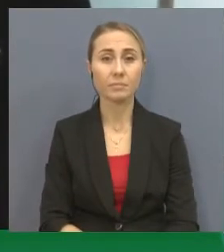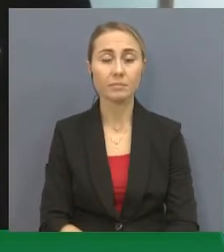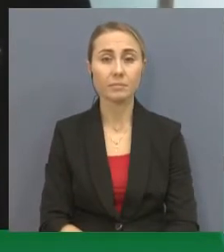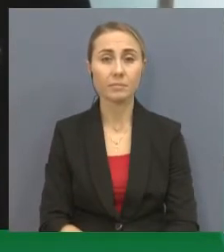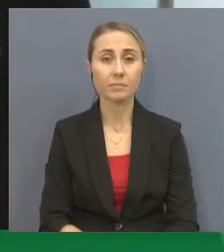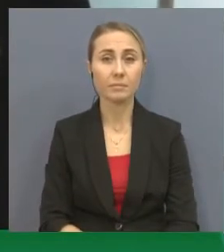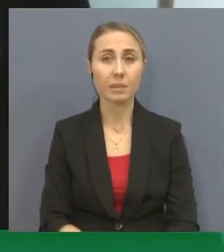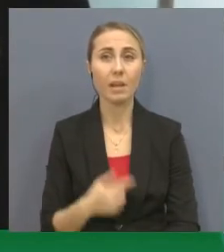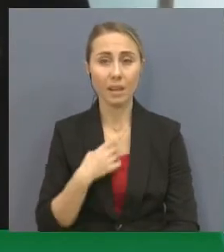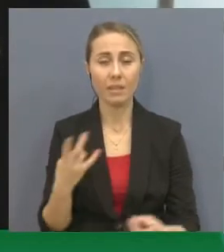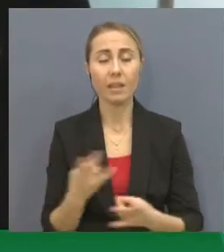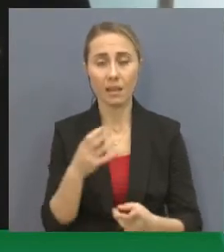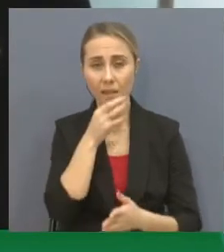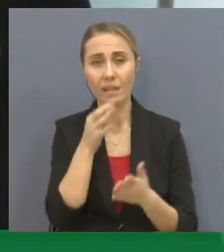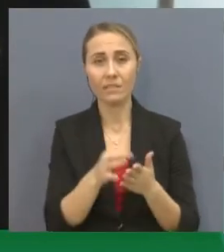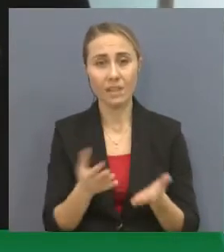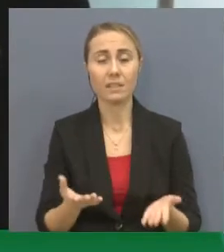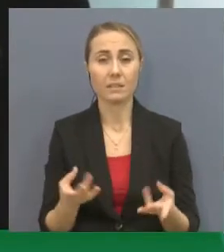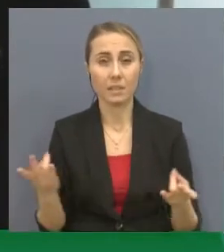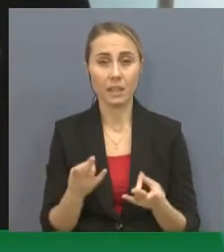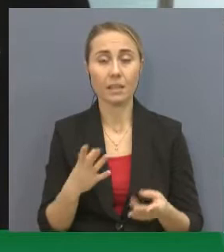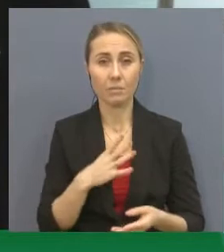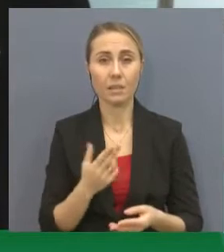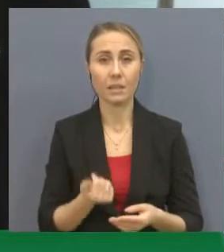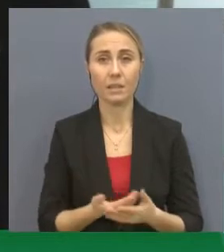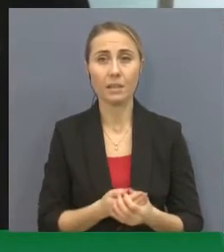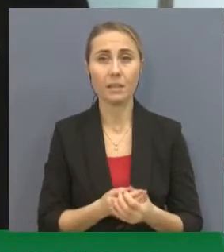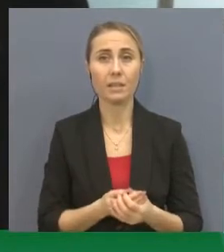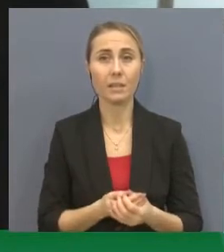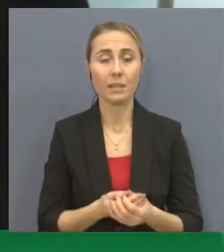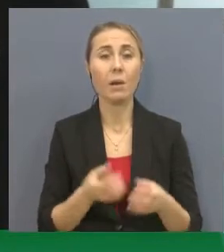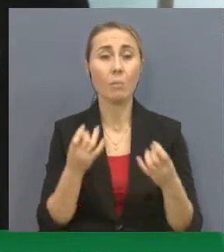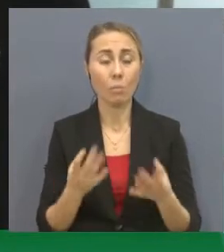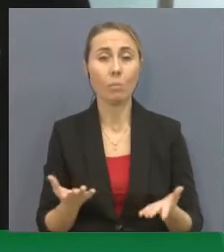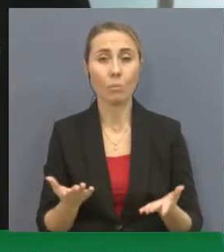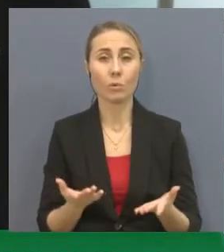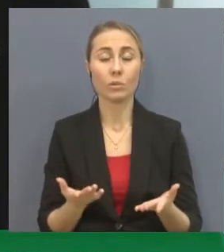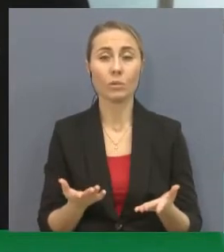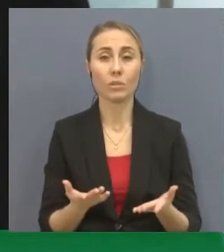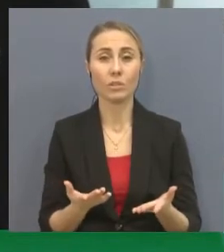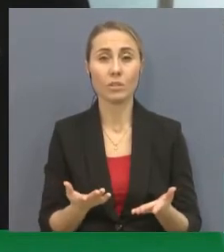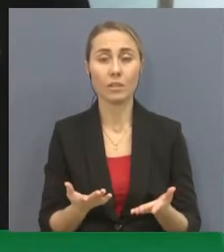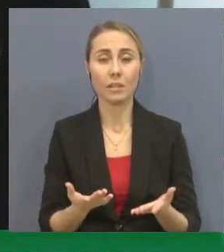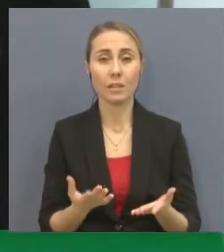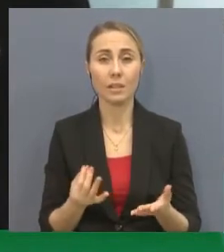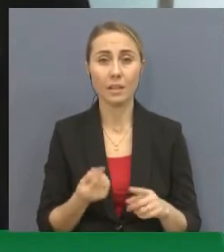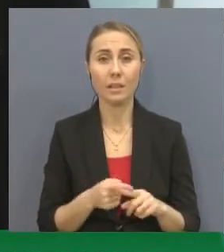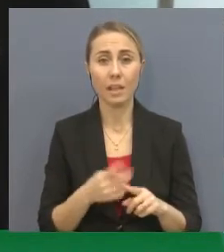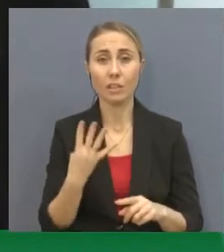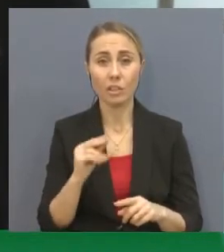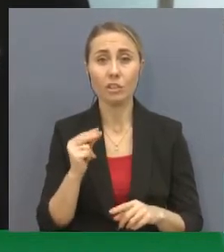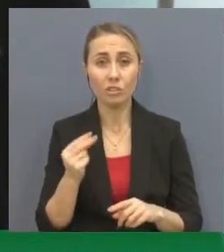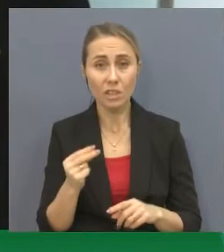поперся конечно потому что пуща там когда-то работать такие четыре